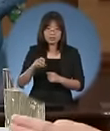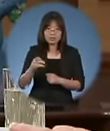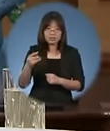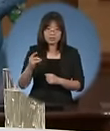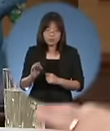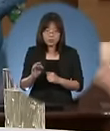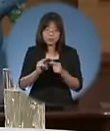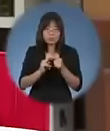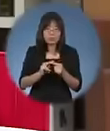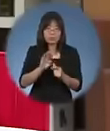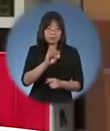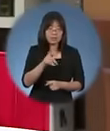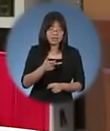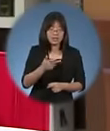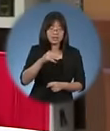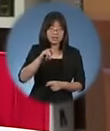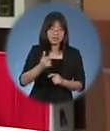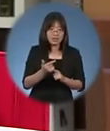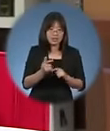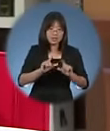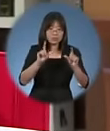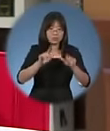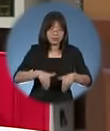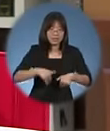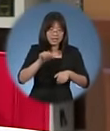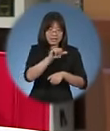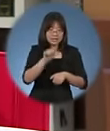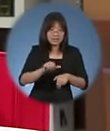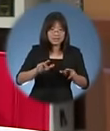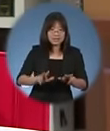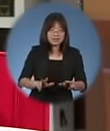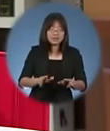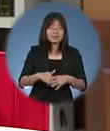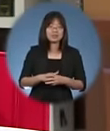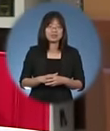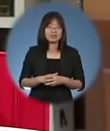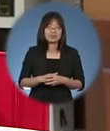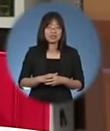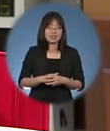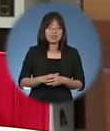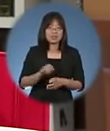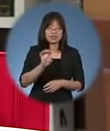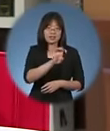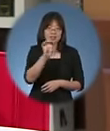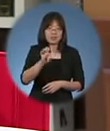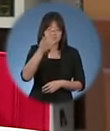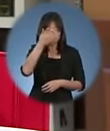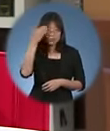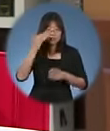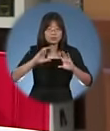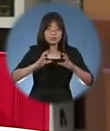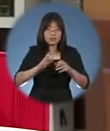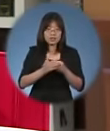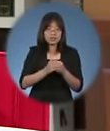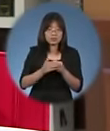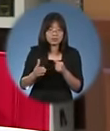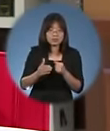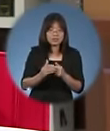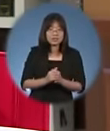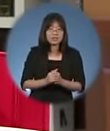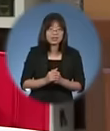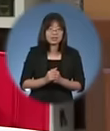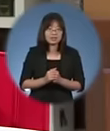발칸편, 그다음 동남아시아편, 그다음에 최근에는 아시아 아니 태평양의 젊은 국가들 해가지고 소위 그